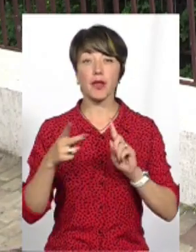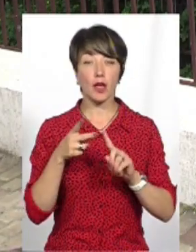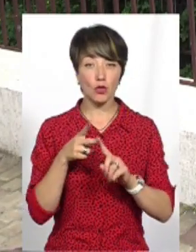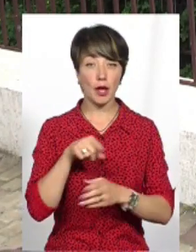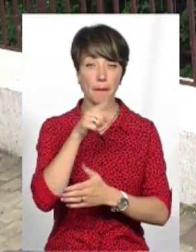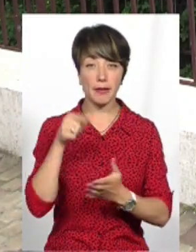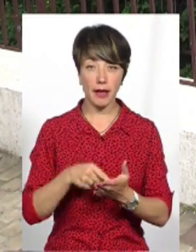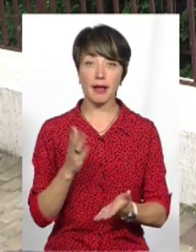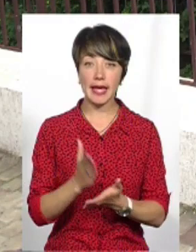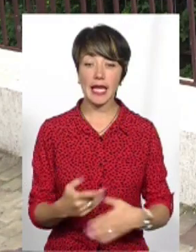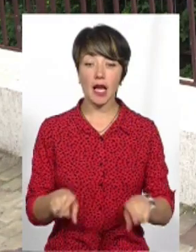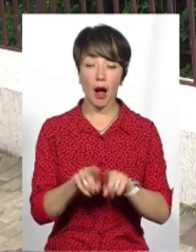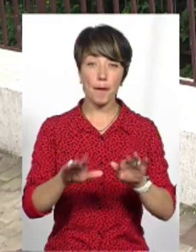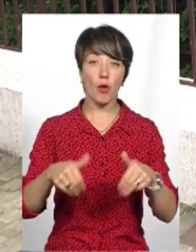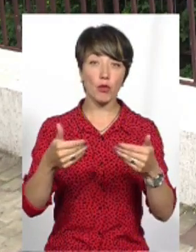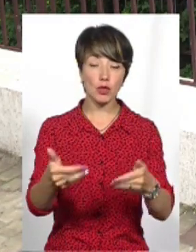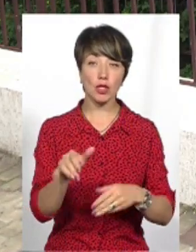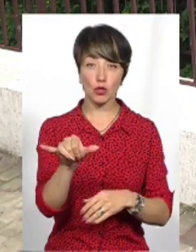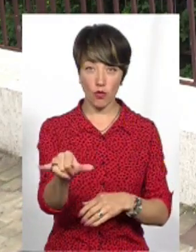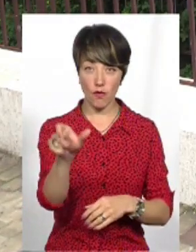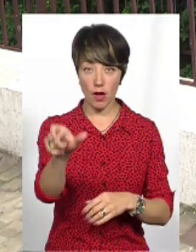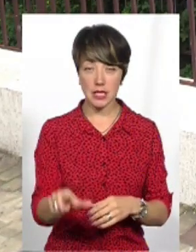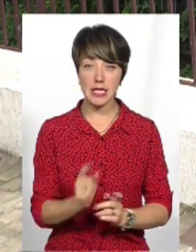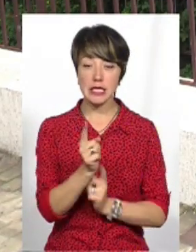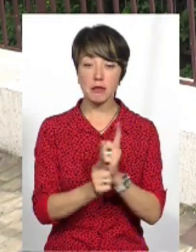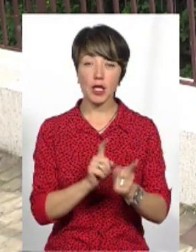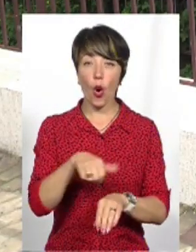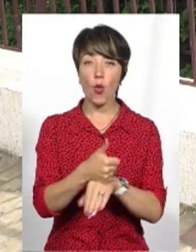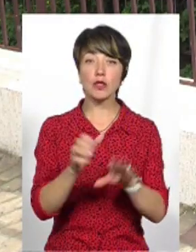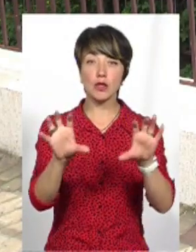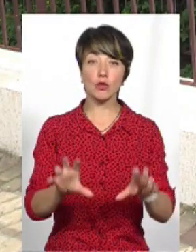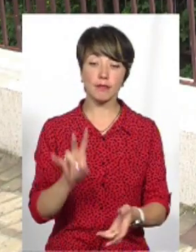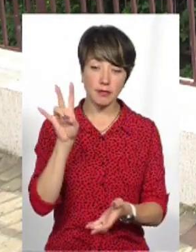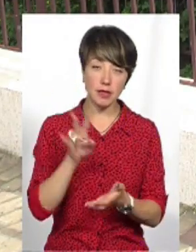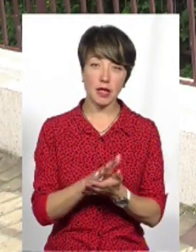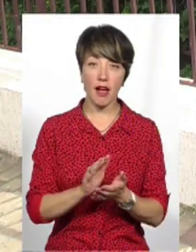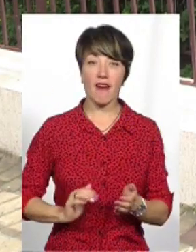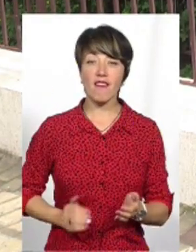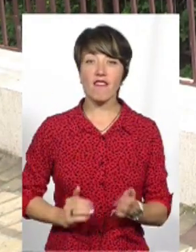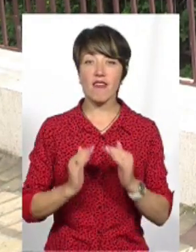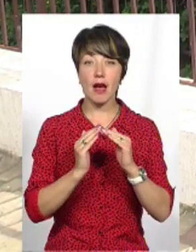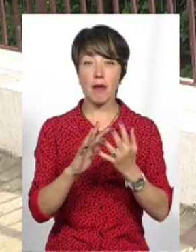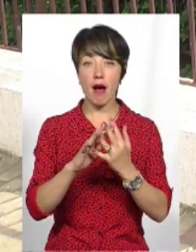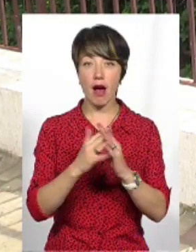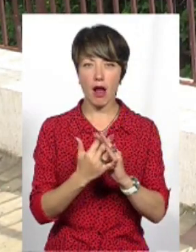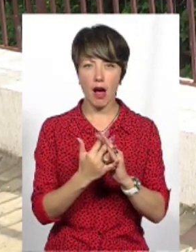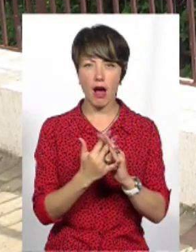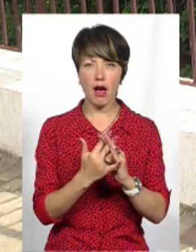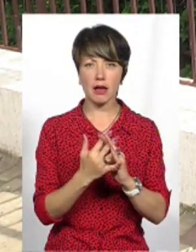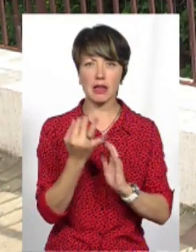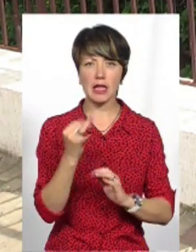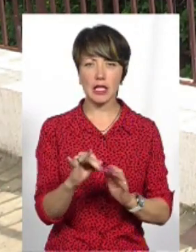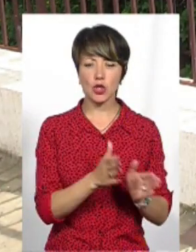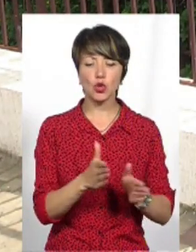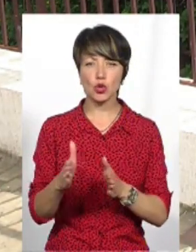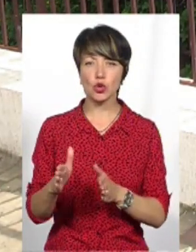питання, ось є така пропозиція у кандидатки зміни до Конституції, які назавжди закріплять фермерство як аграрний строй держави.